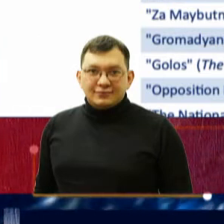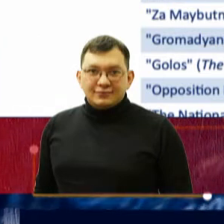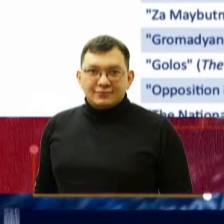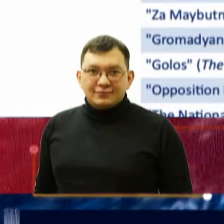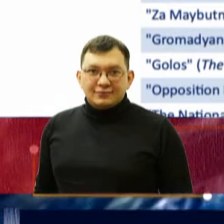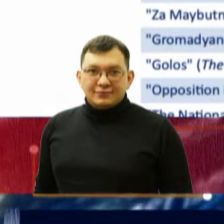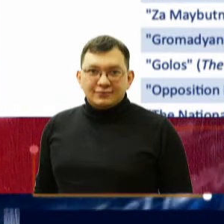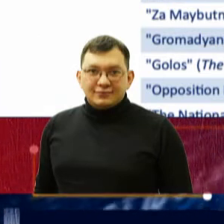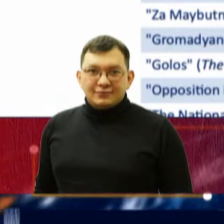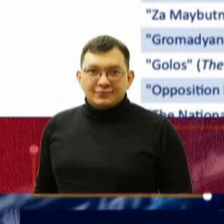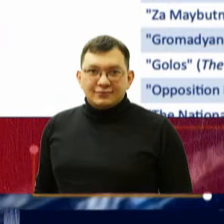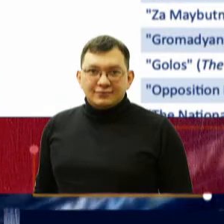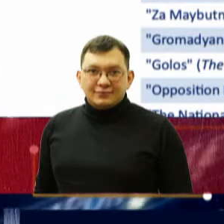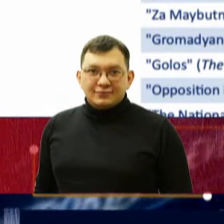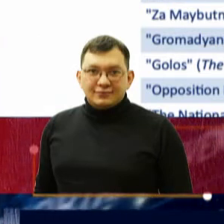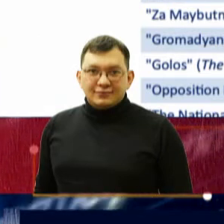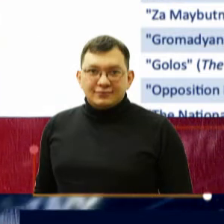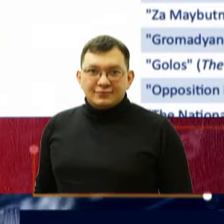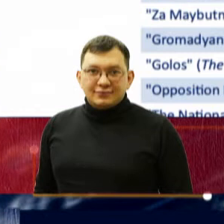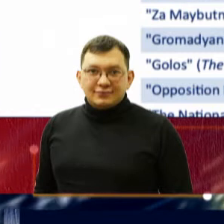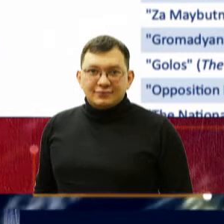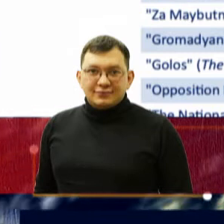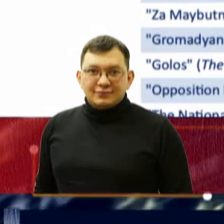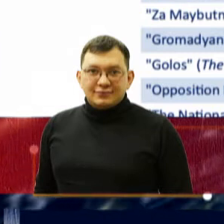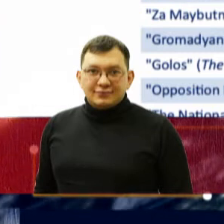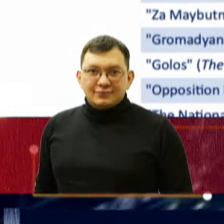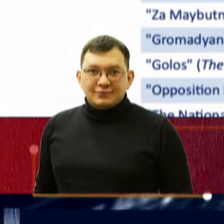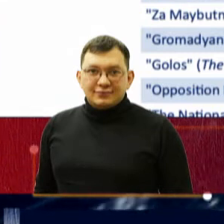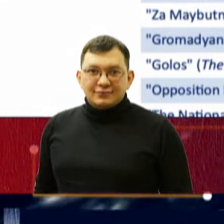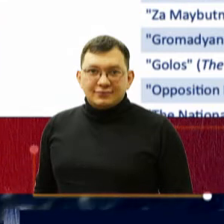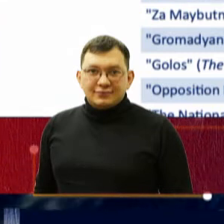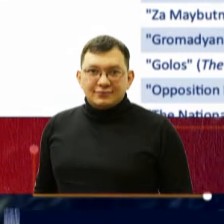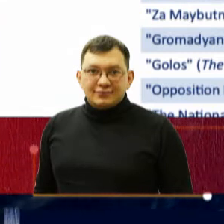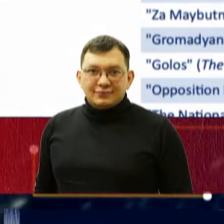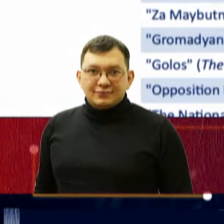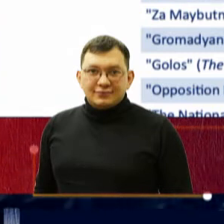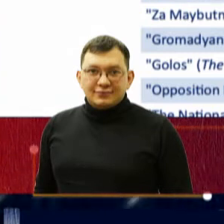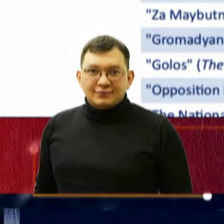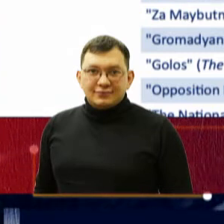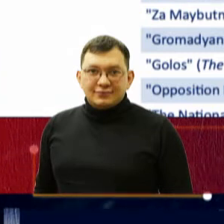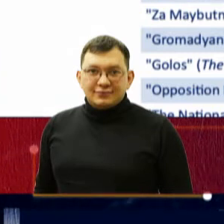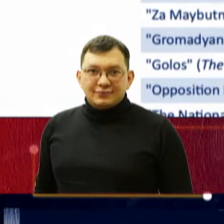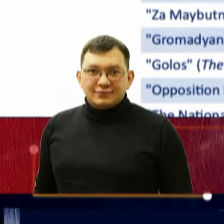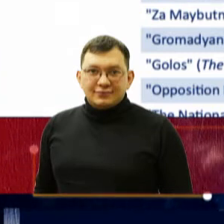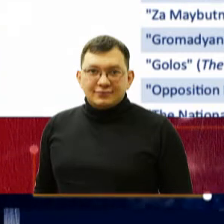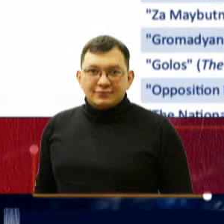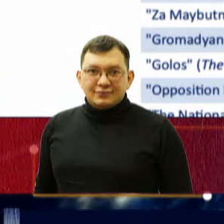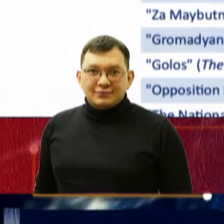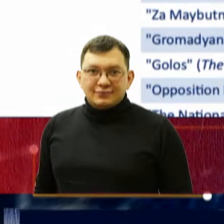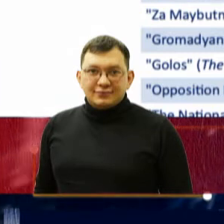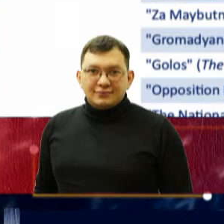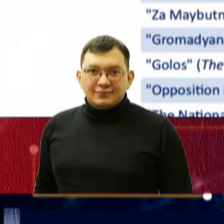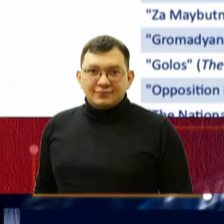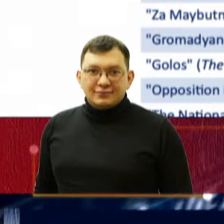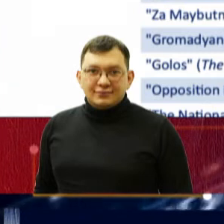чесна позиція, аніж просто залишитися вдома і не піти на дільницю. І далі махнути рукою, що хай там як буде. Звісно, якщо ми